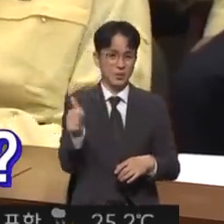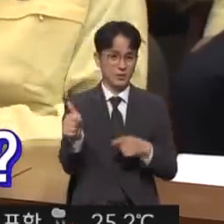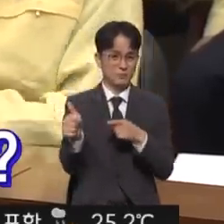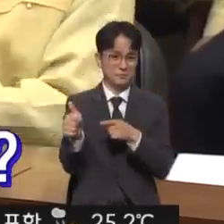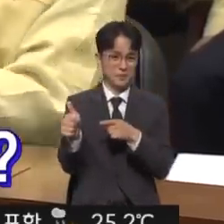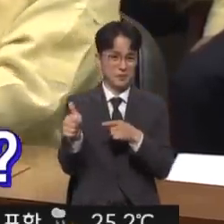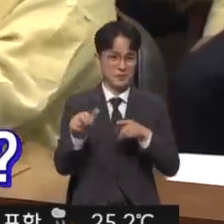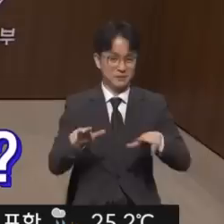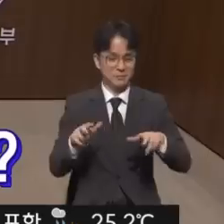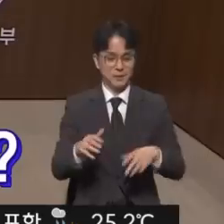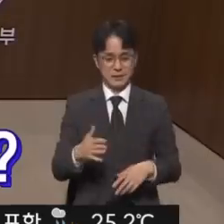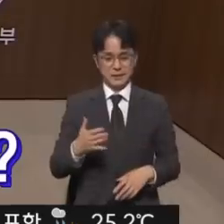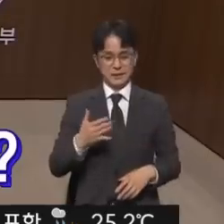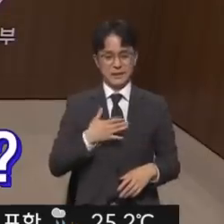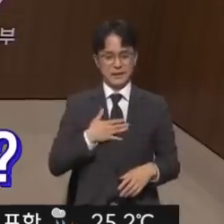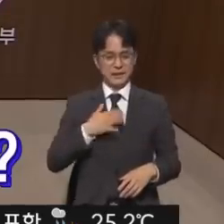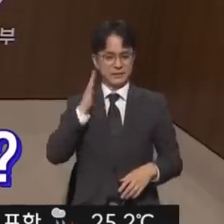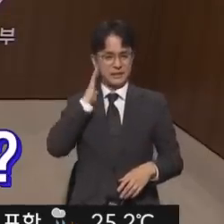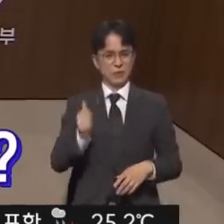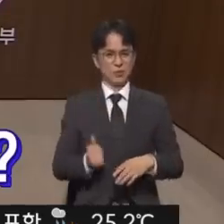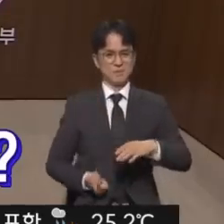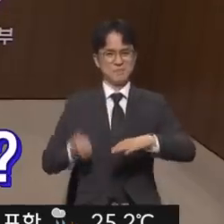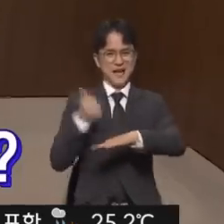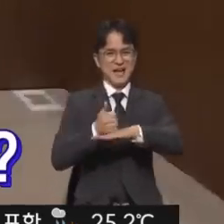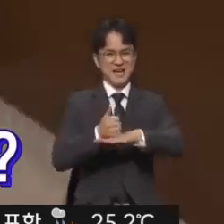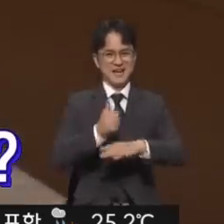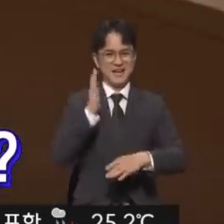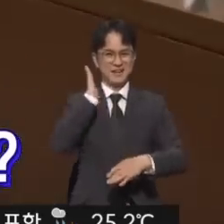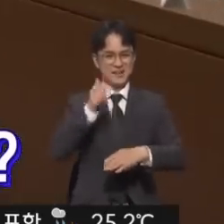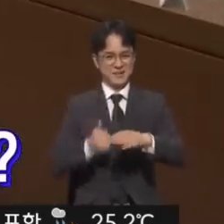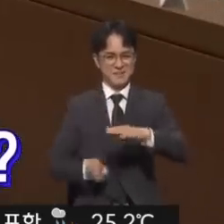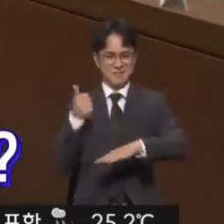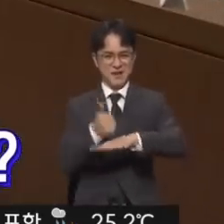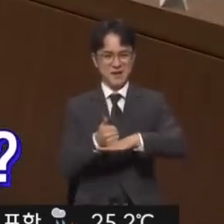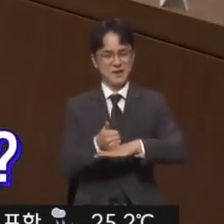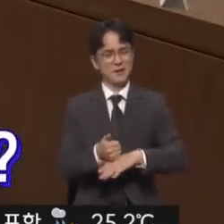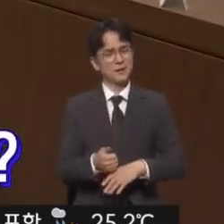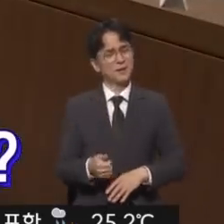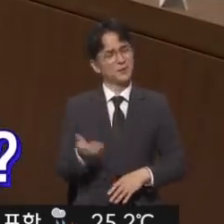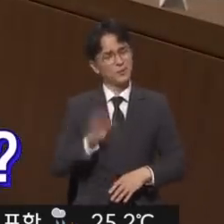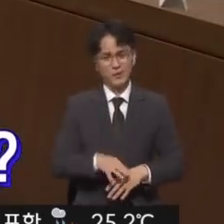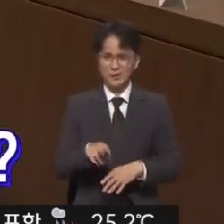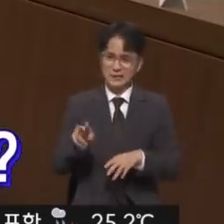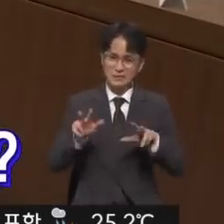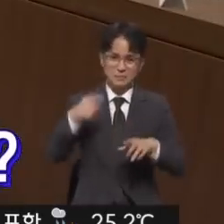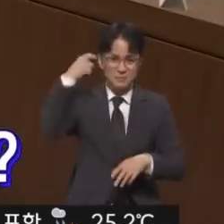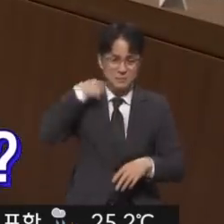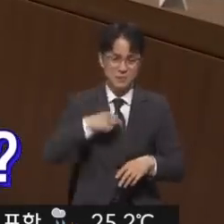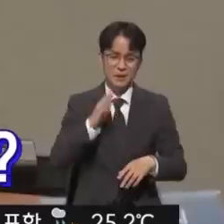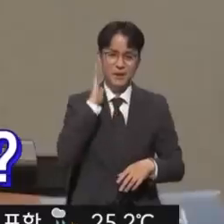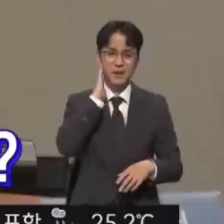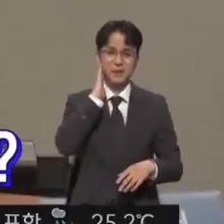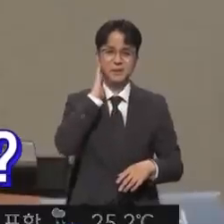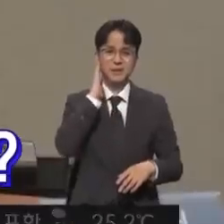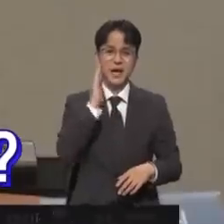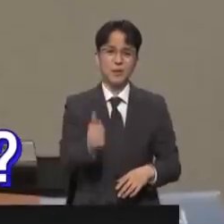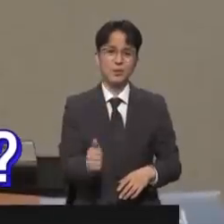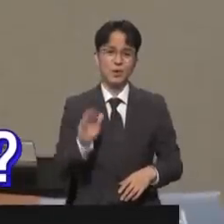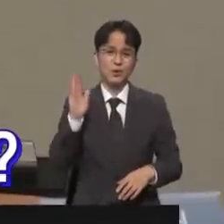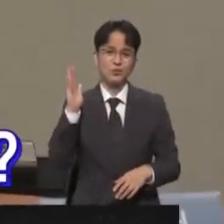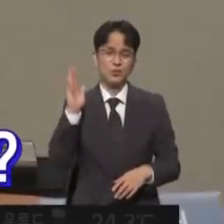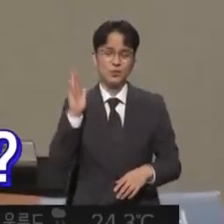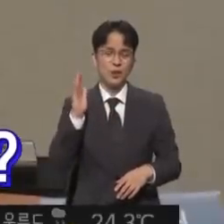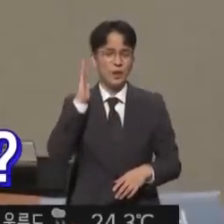아닌가 그러니까 검찰총장 할 때 검사 수사 지하고 그리고 이제 서로 보고받고 이런거 하고 대통령이란 자리는